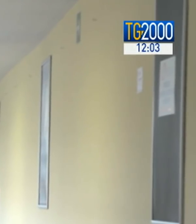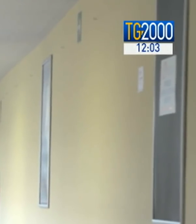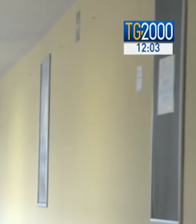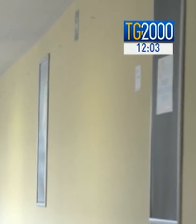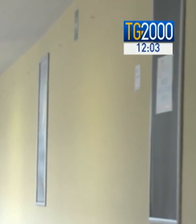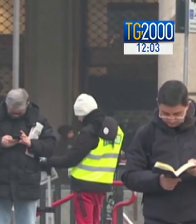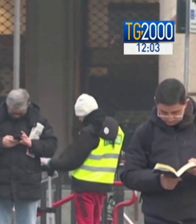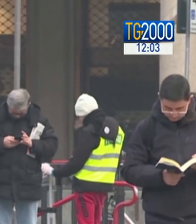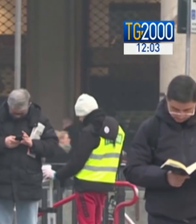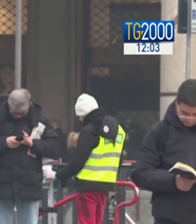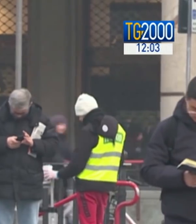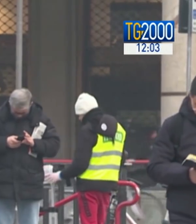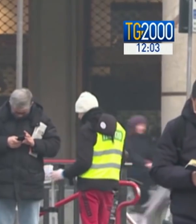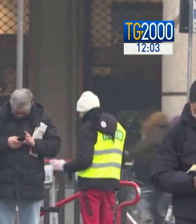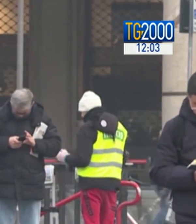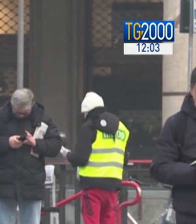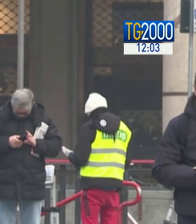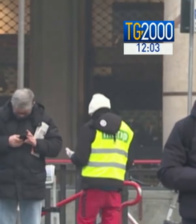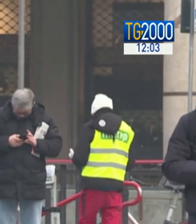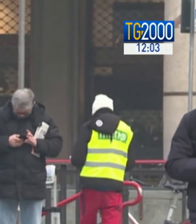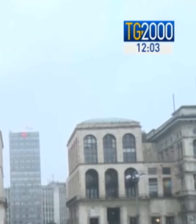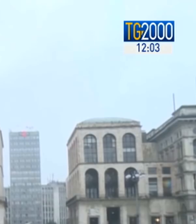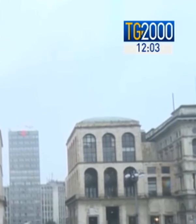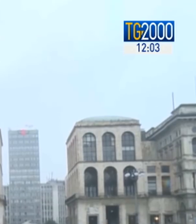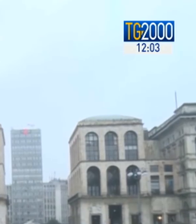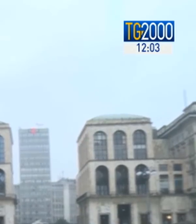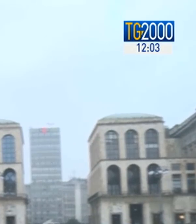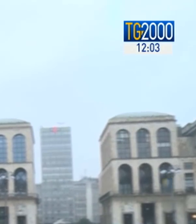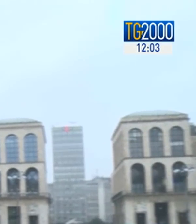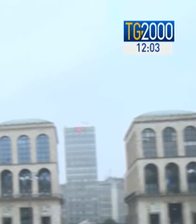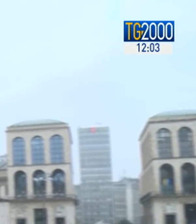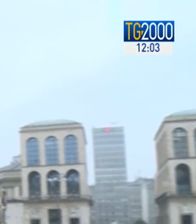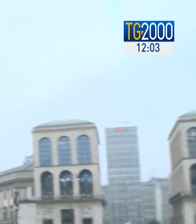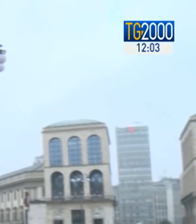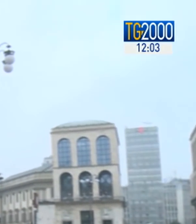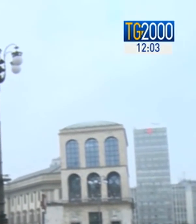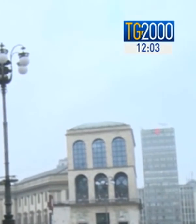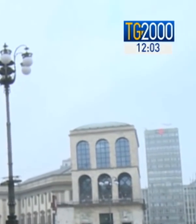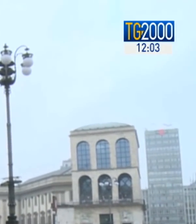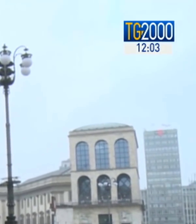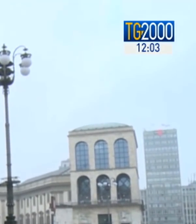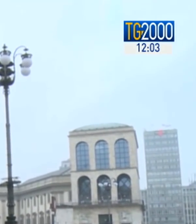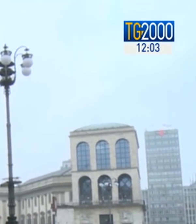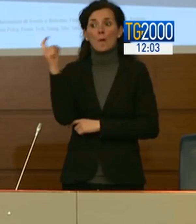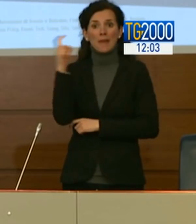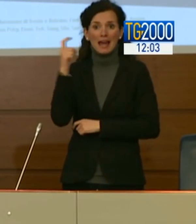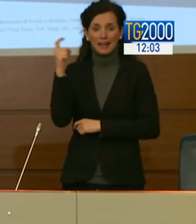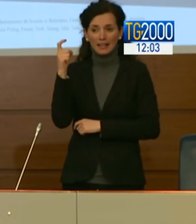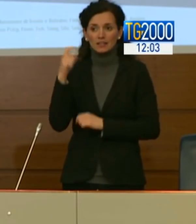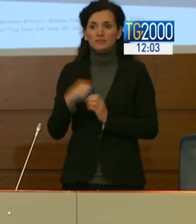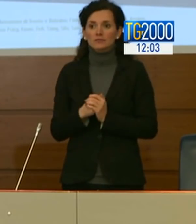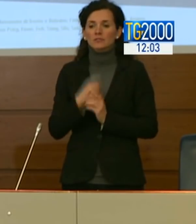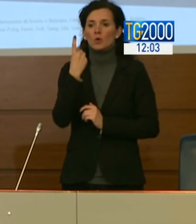in Abruzzo. L'88% dei positivi al Covid-19 risiede comunque in Lombardia, Emilia-Romagna e Veneto.